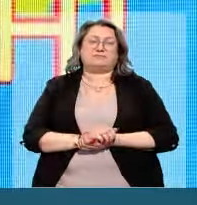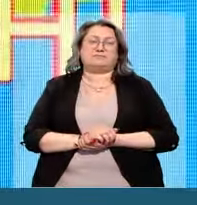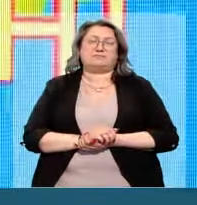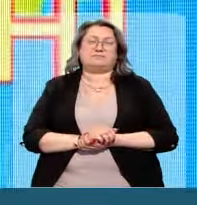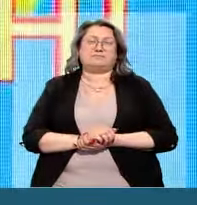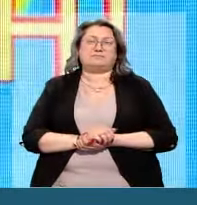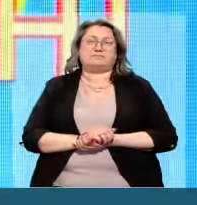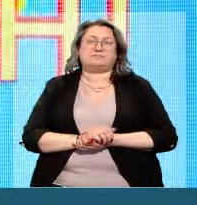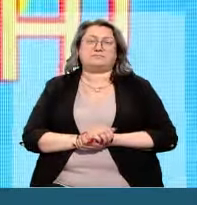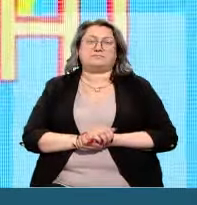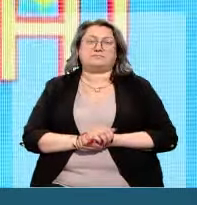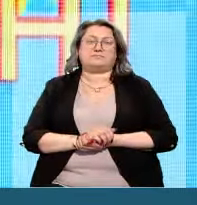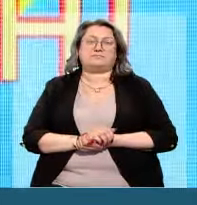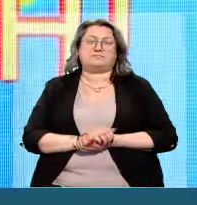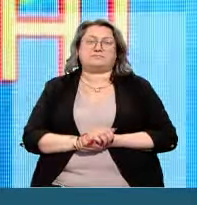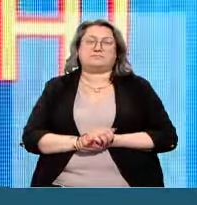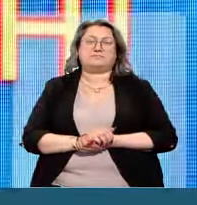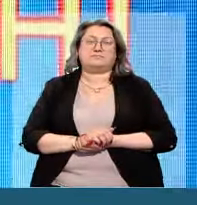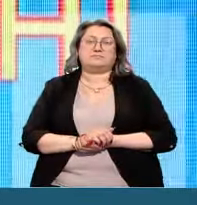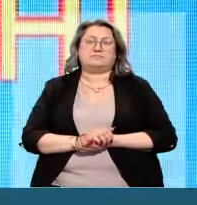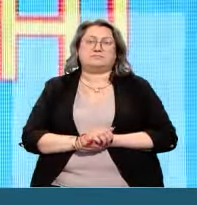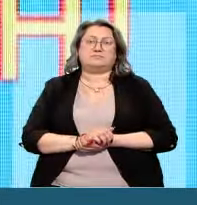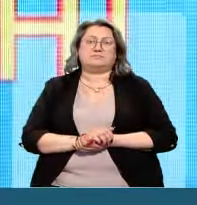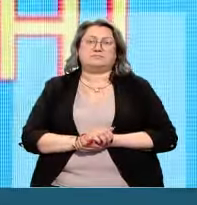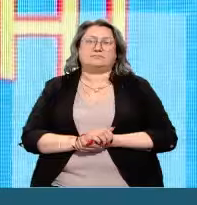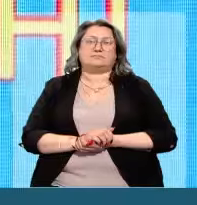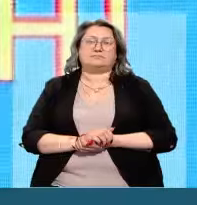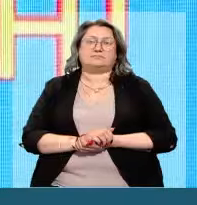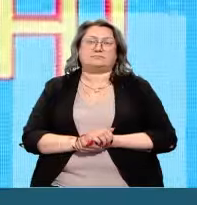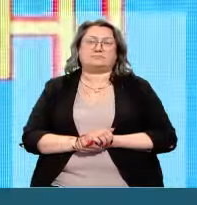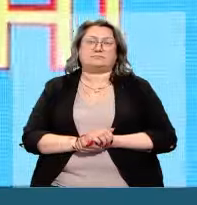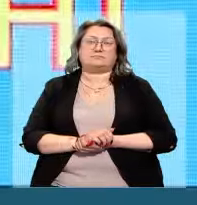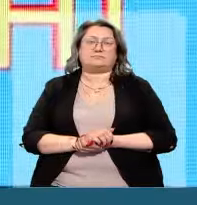Солнце мое, взгляни на меня.